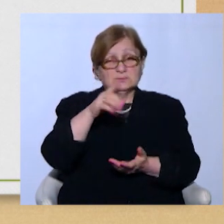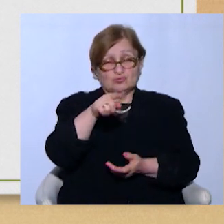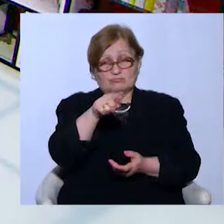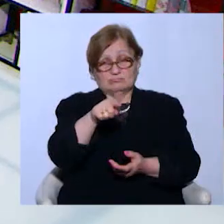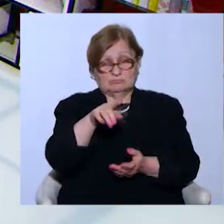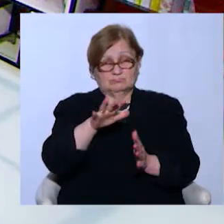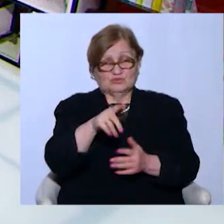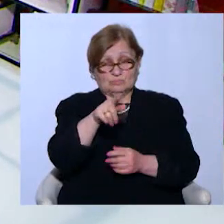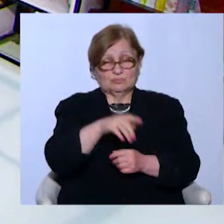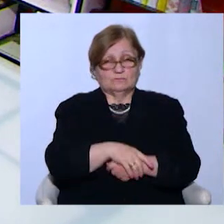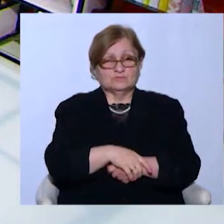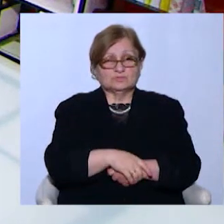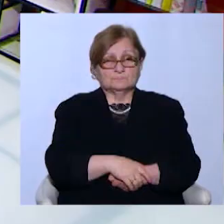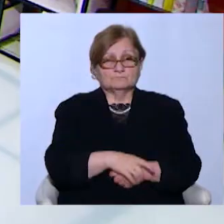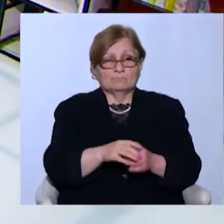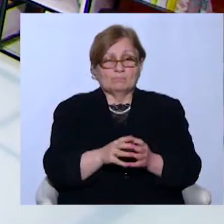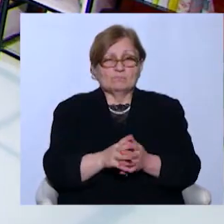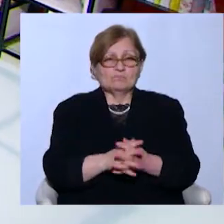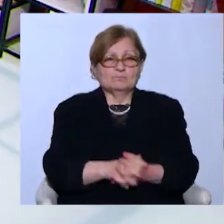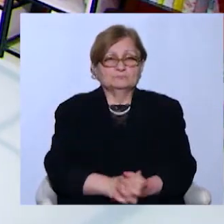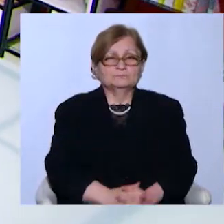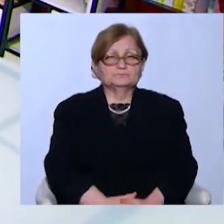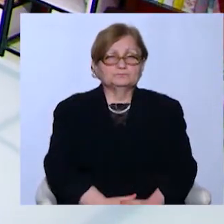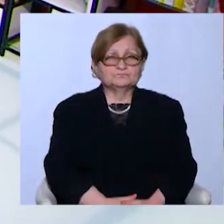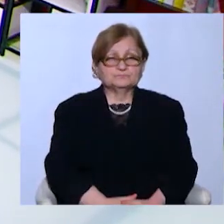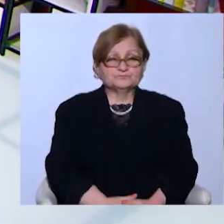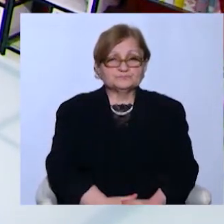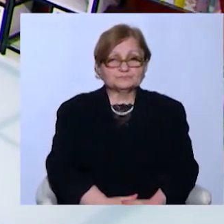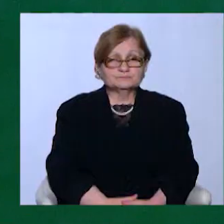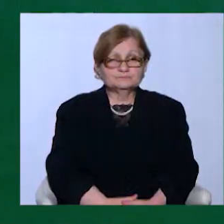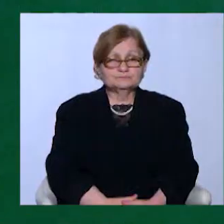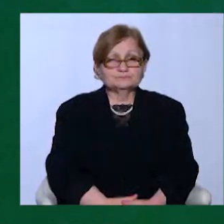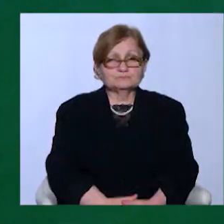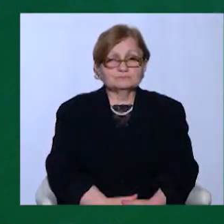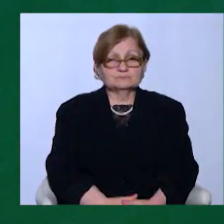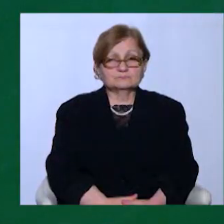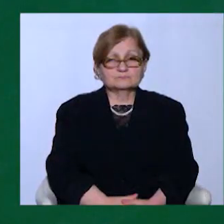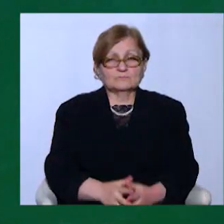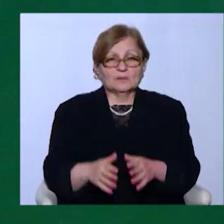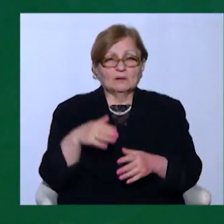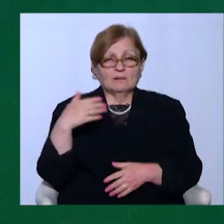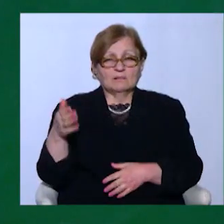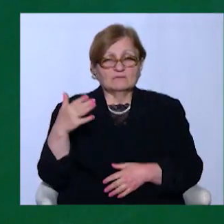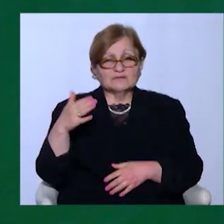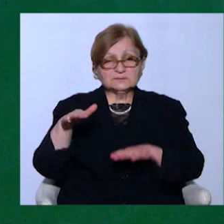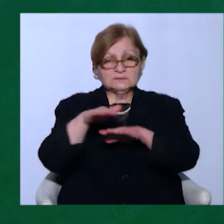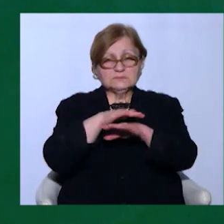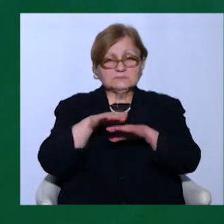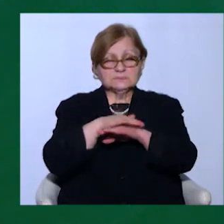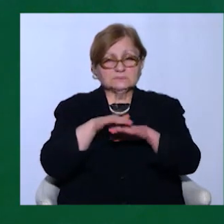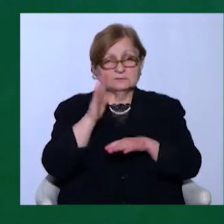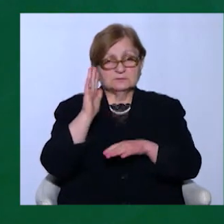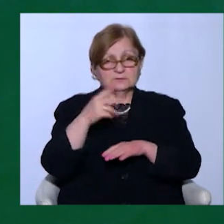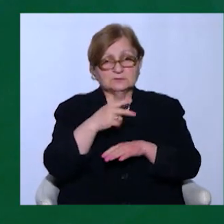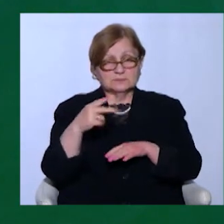ცილინდრის შემთხვევაში გვერდითი ზედაპირი იქნება 2